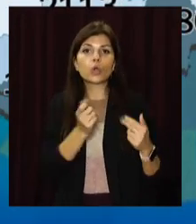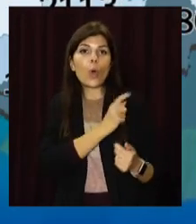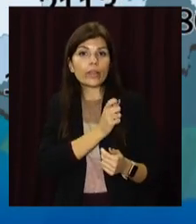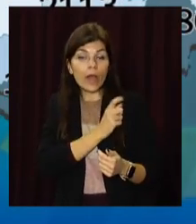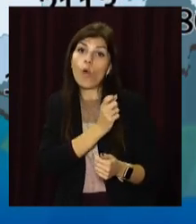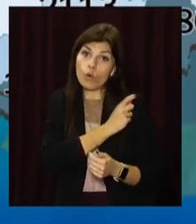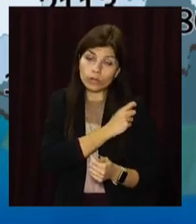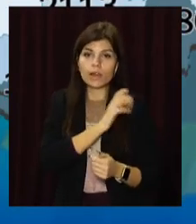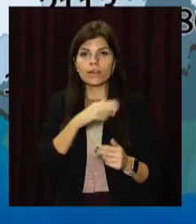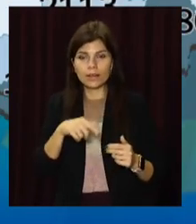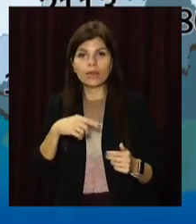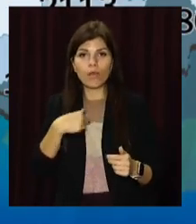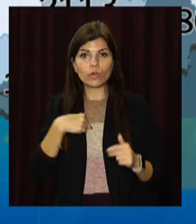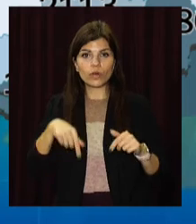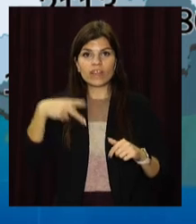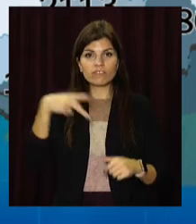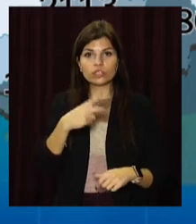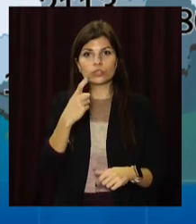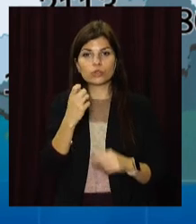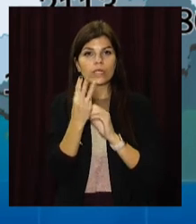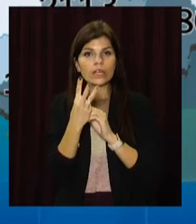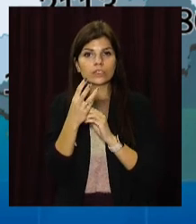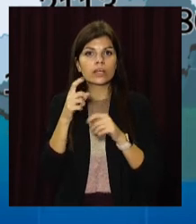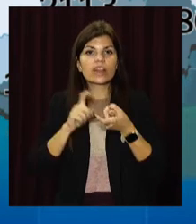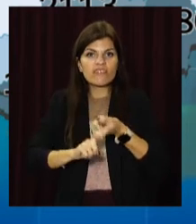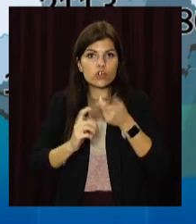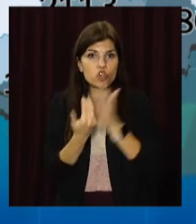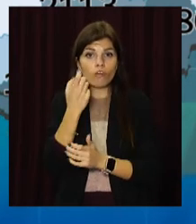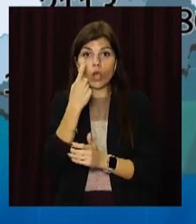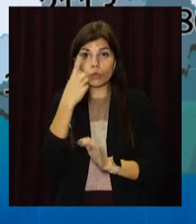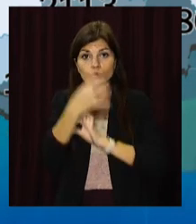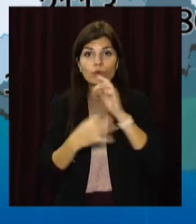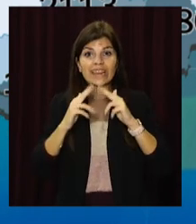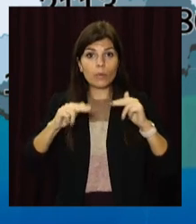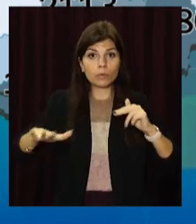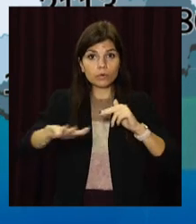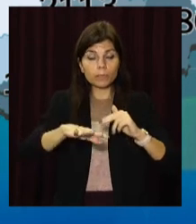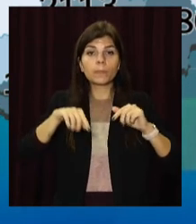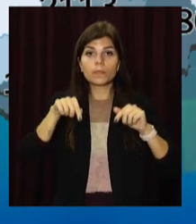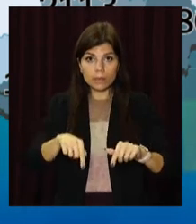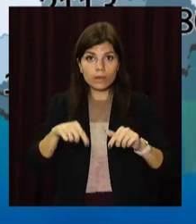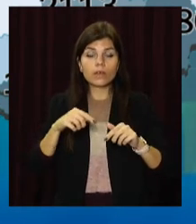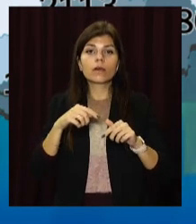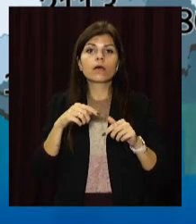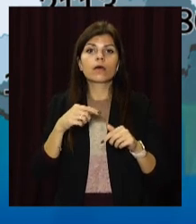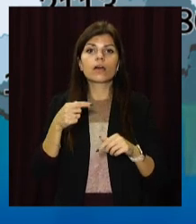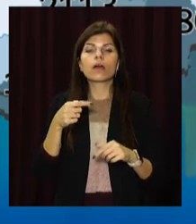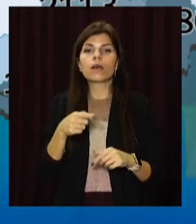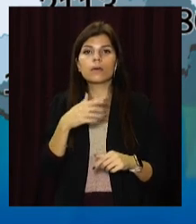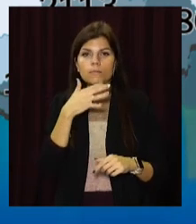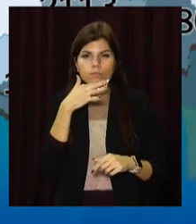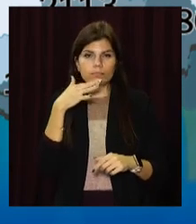Одещини. У нашій області 2113 нових інфікованих. Майже половина з них у Дніпрі. Негативна